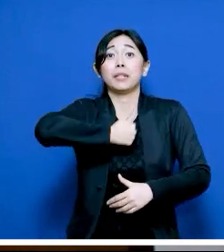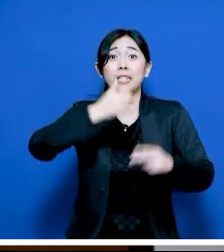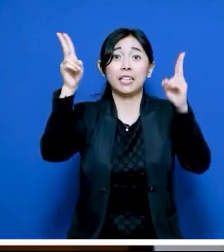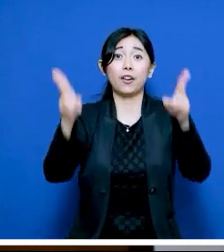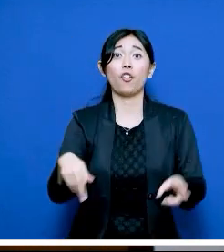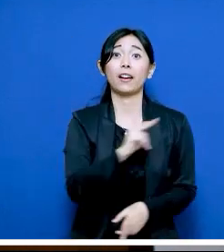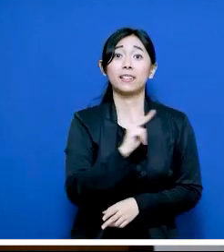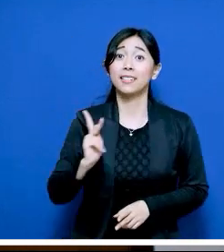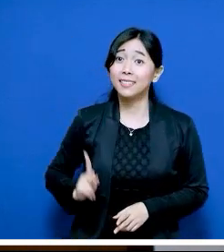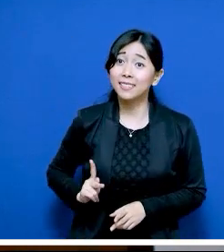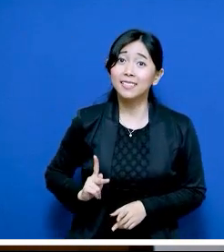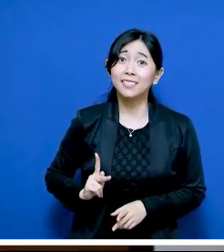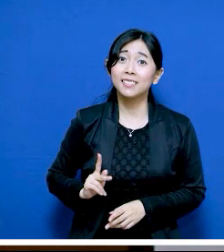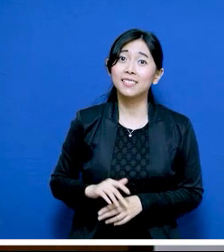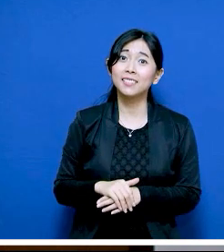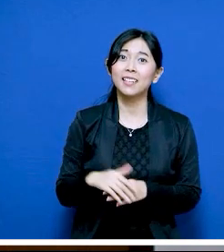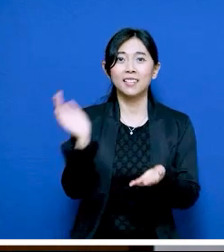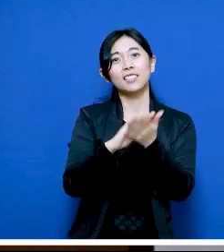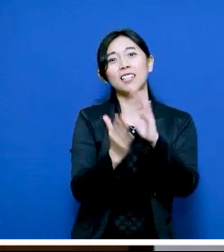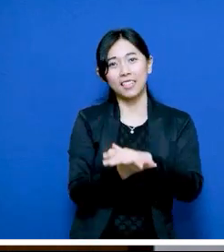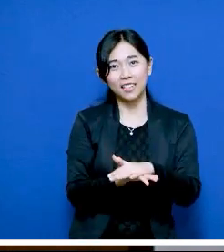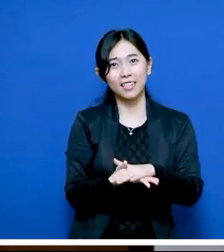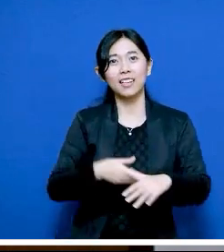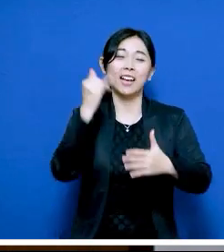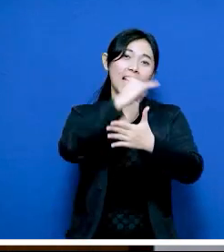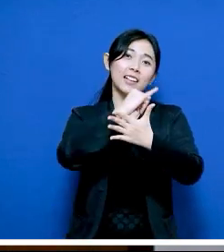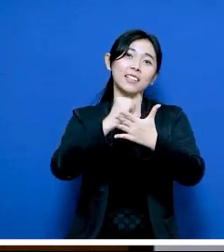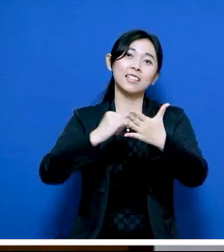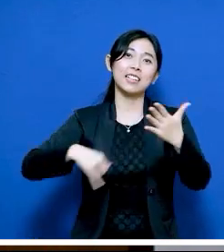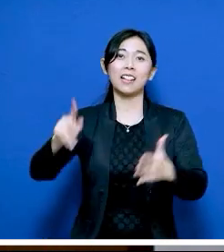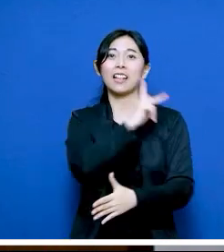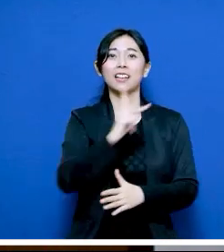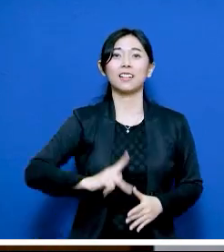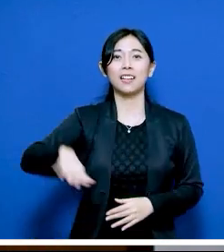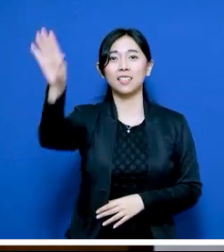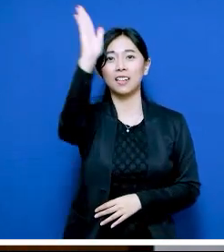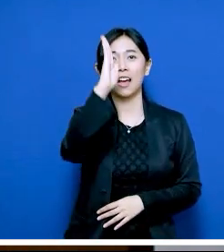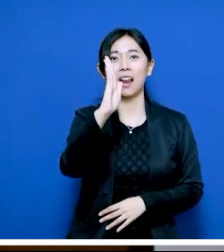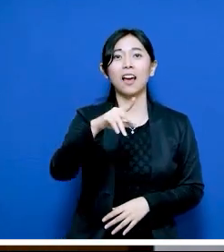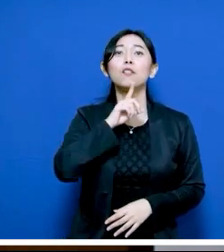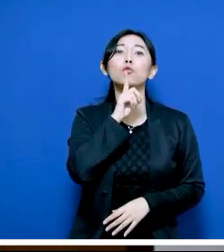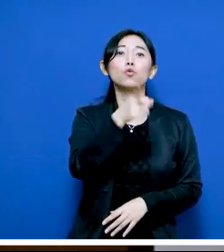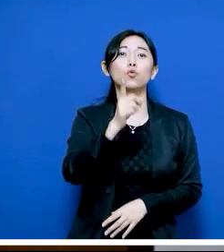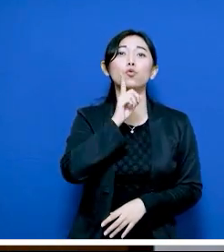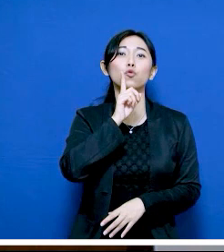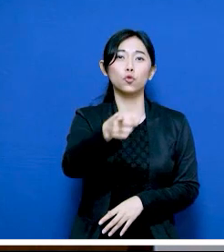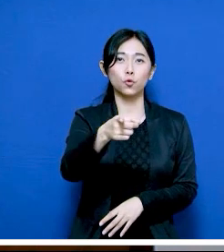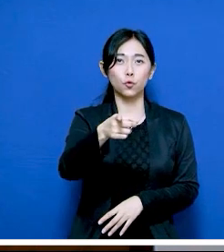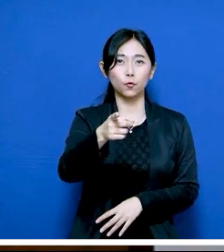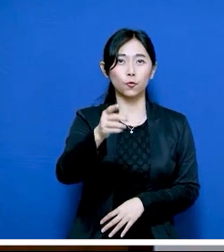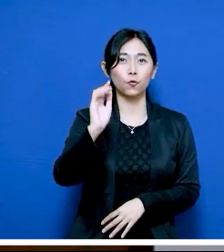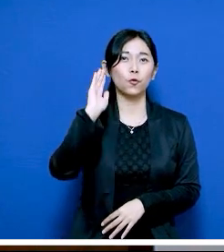orang percaya, maka nilai kerajaan Allah itu sungguh baru